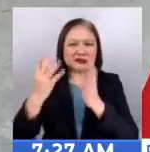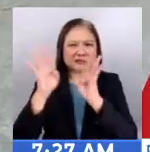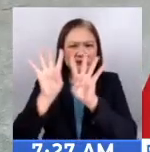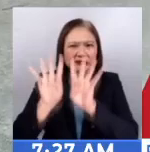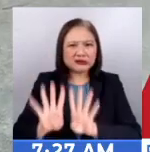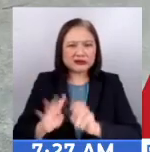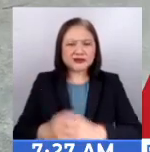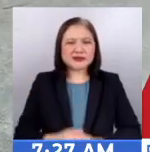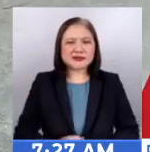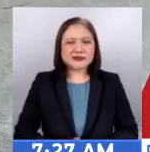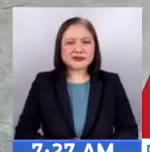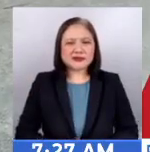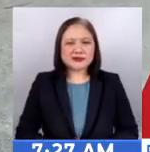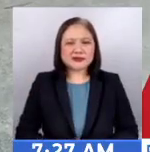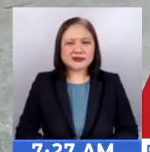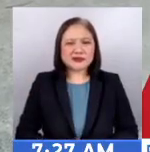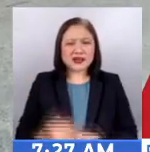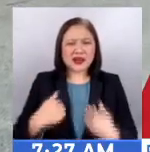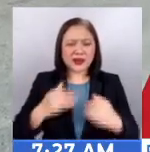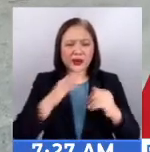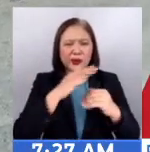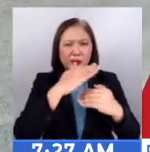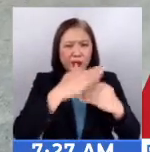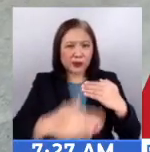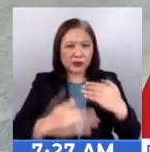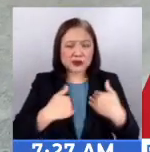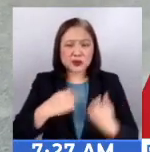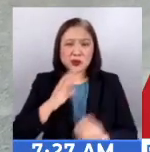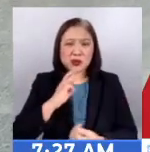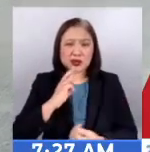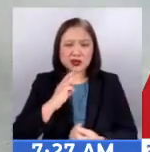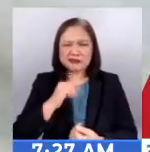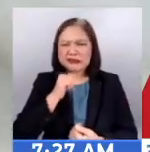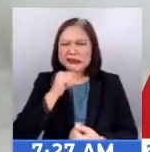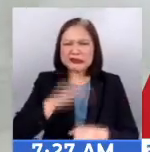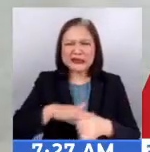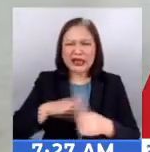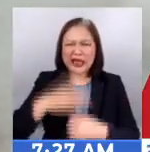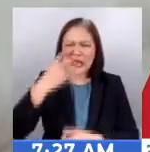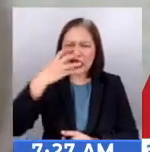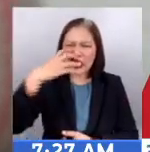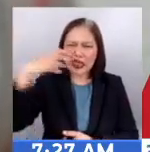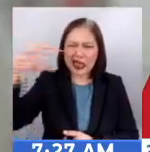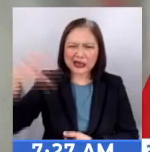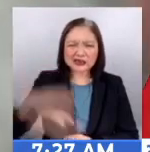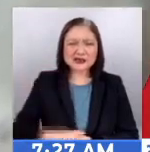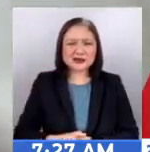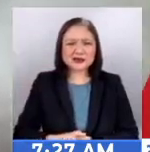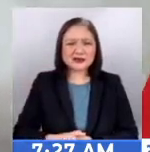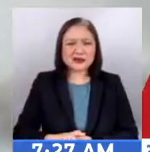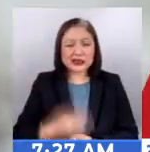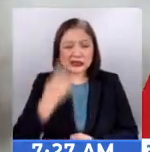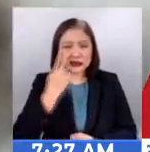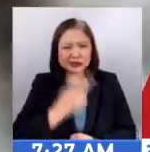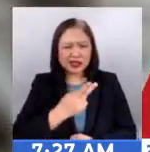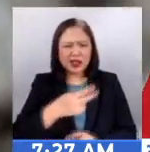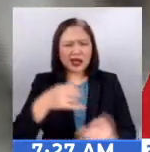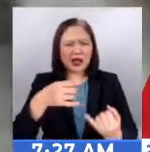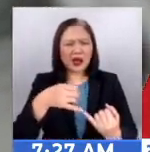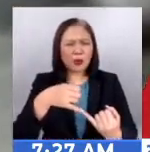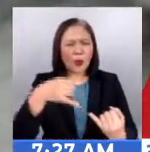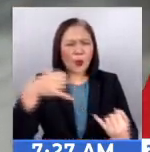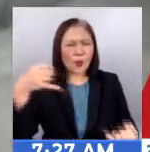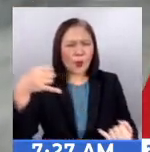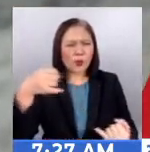May silong at tubig inumin siya pero hindi ito sapat sa init ng panahon. Bakas na rin ang pangangayayat ni Putol.